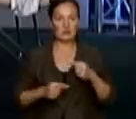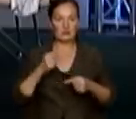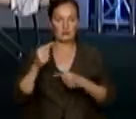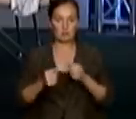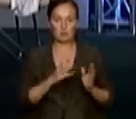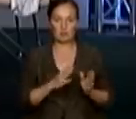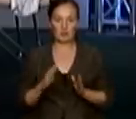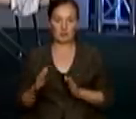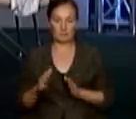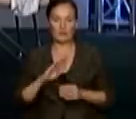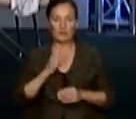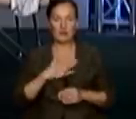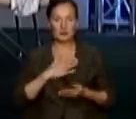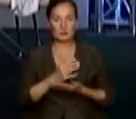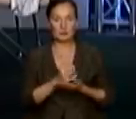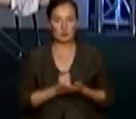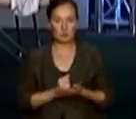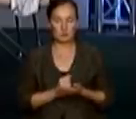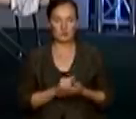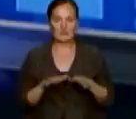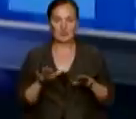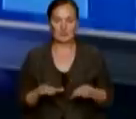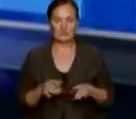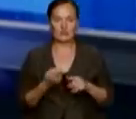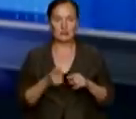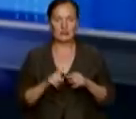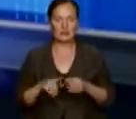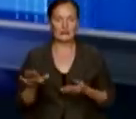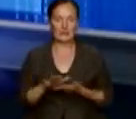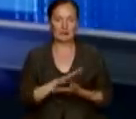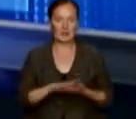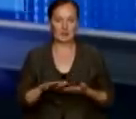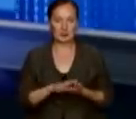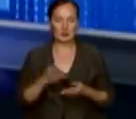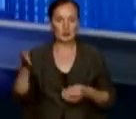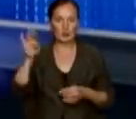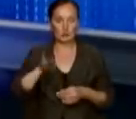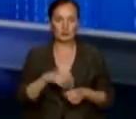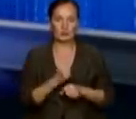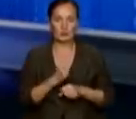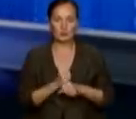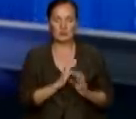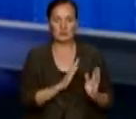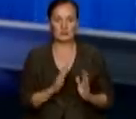ресурсом місцевим, і що ми робимо кожен рік – це прибирання гори. Ми це робимо систематично кожен рік, але